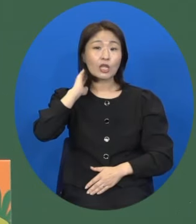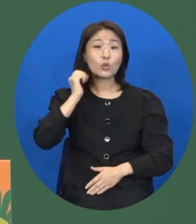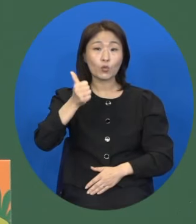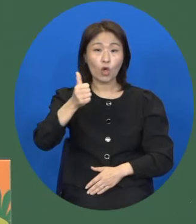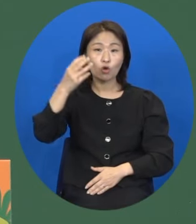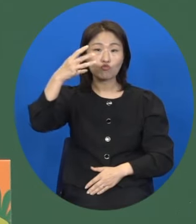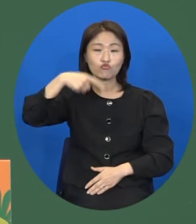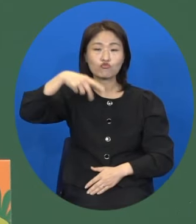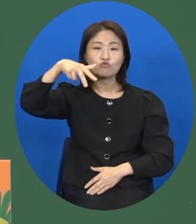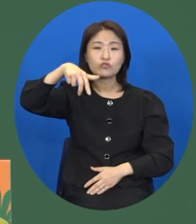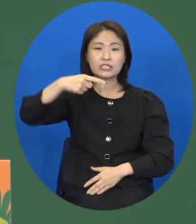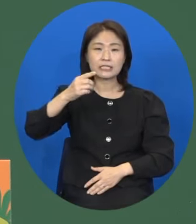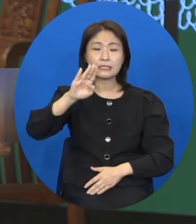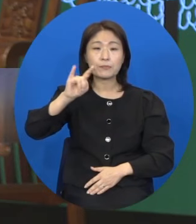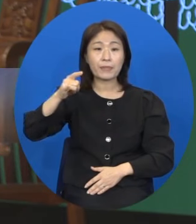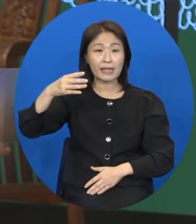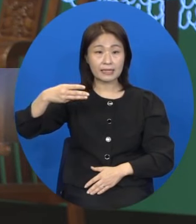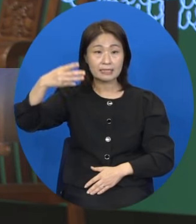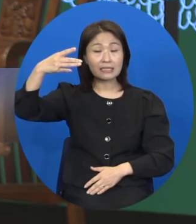루즈벨트 대통령의